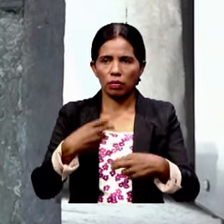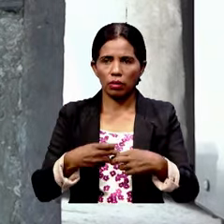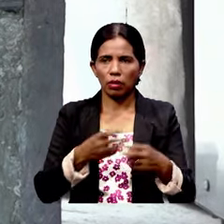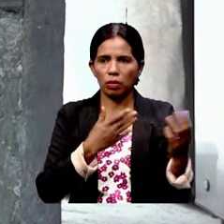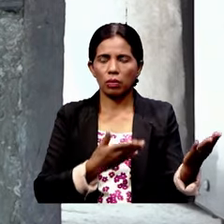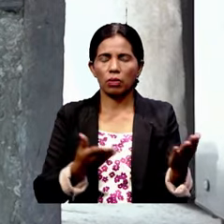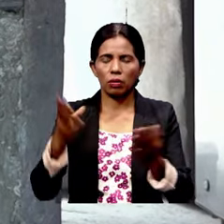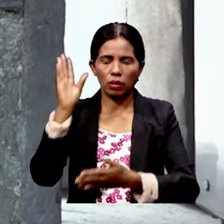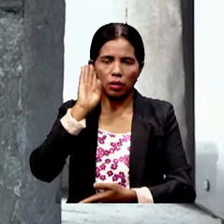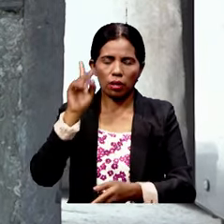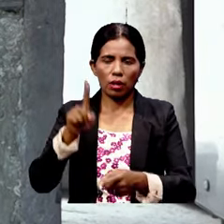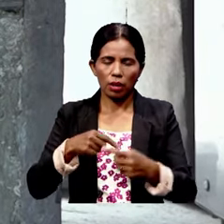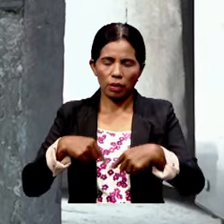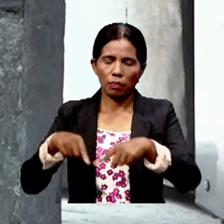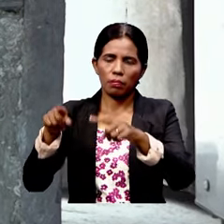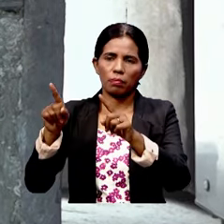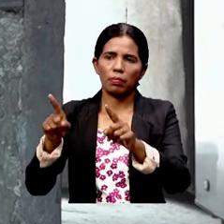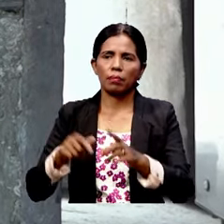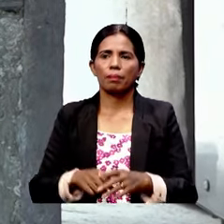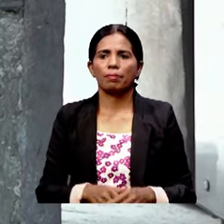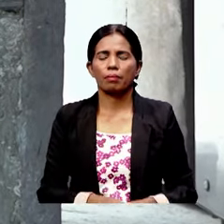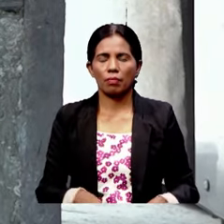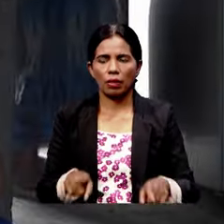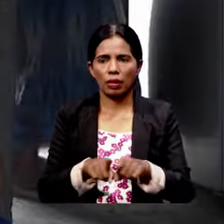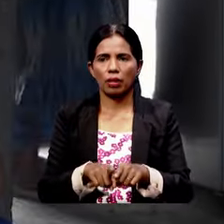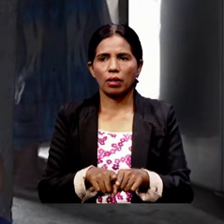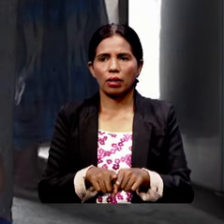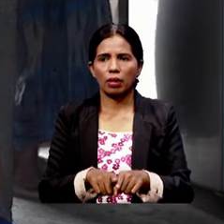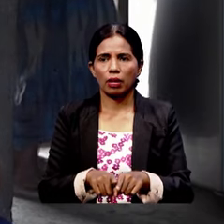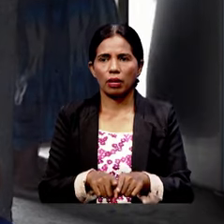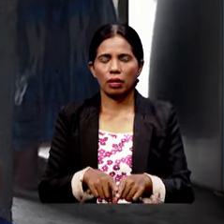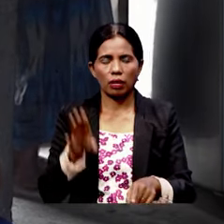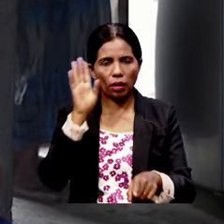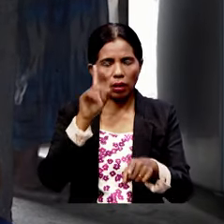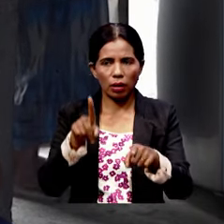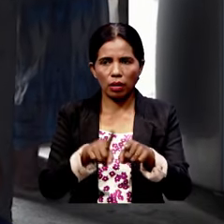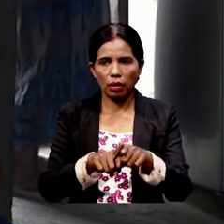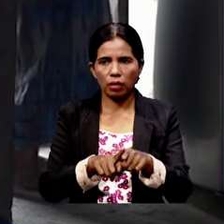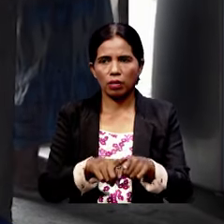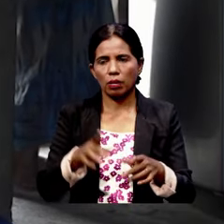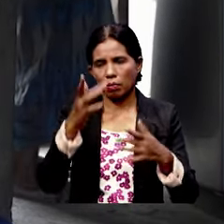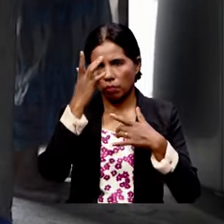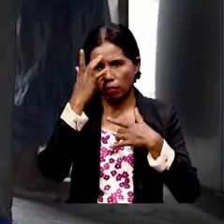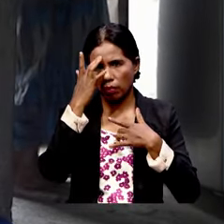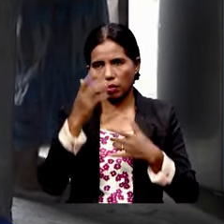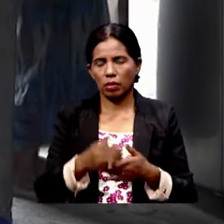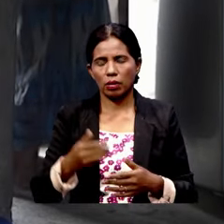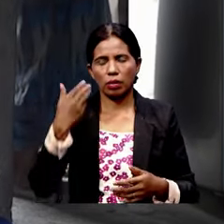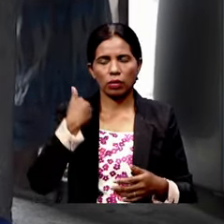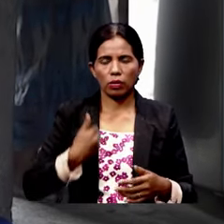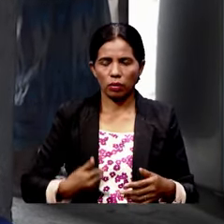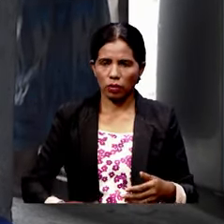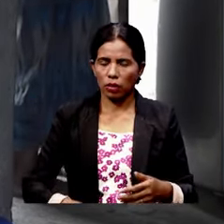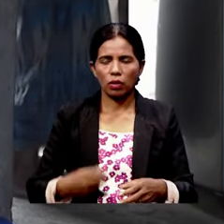ni alim bamai. Hanesan alim, mané, ninha moras, ninha sori ne